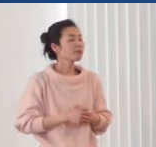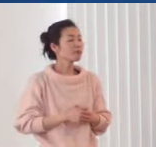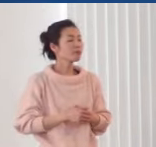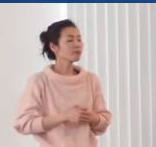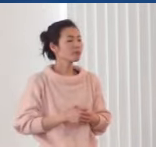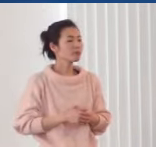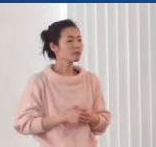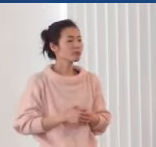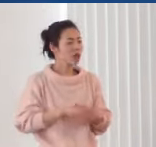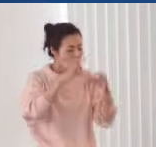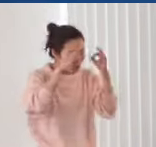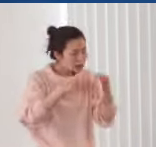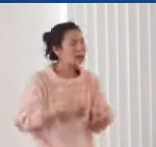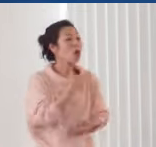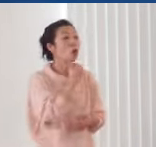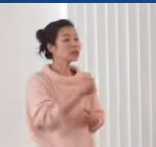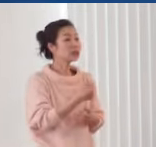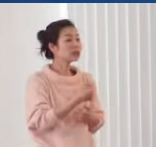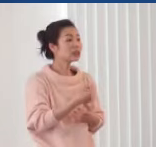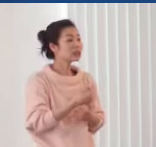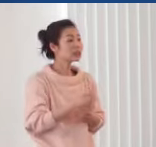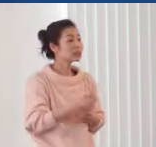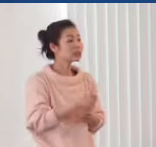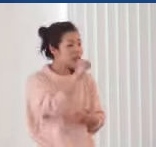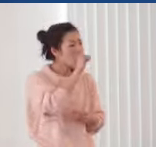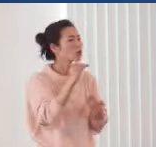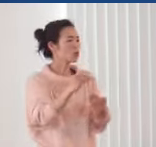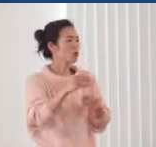中で、まあ、足をこうしようということを考えている。